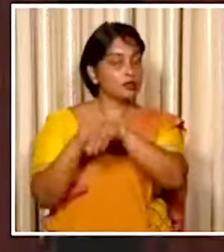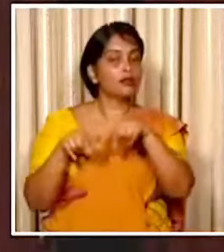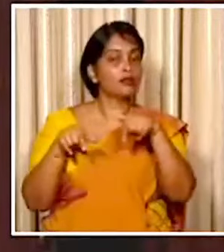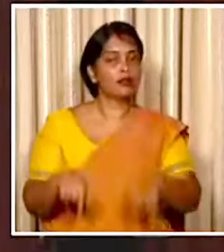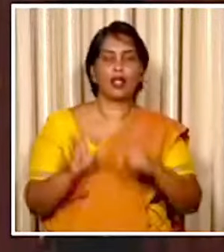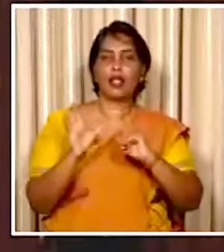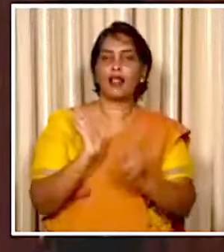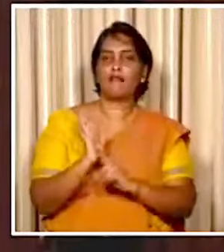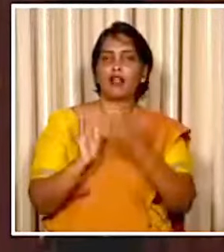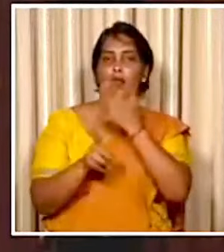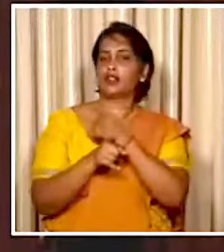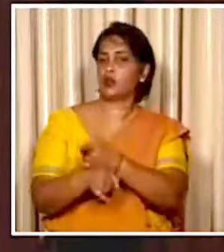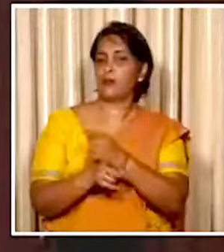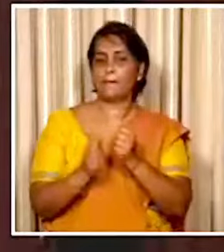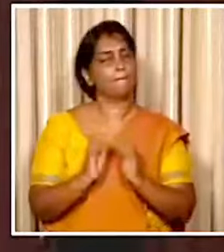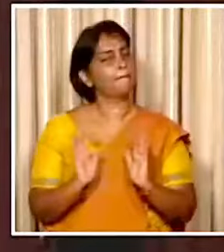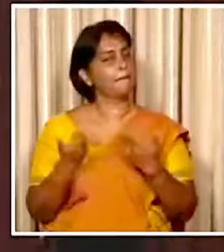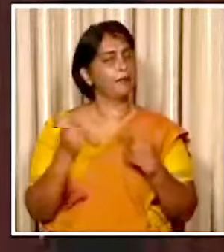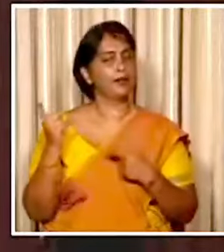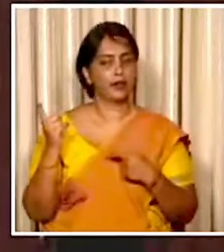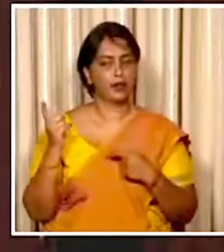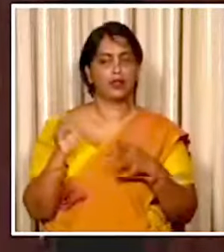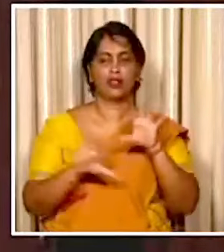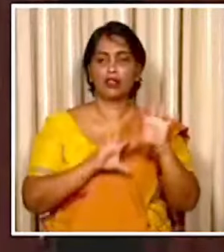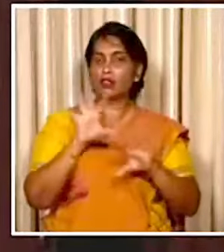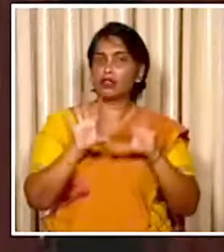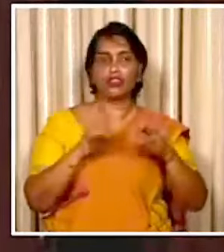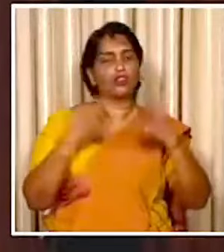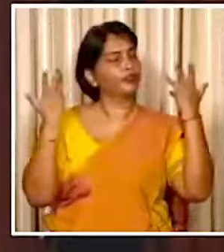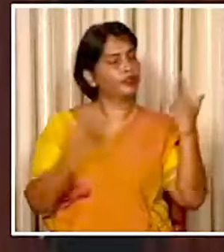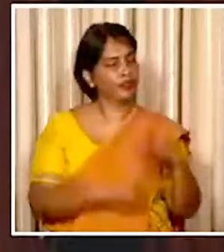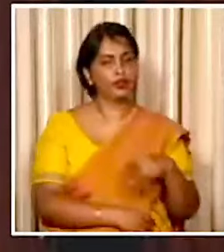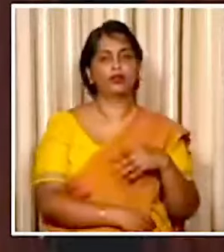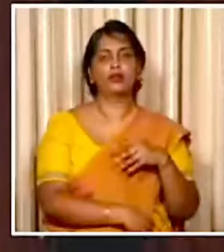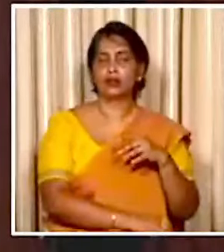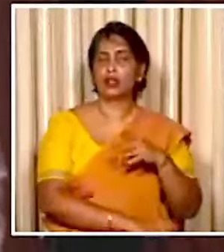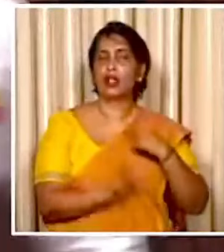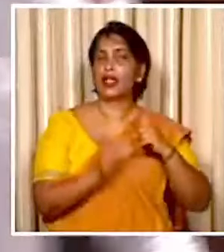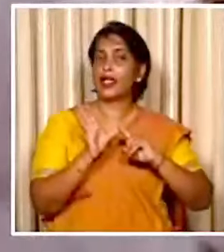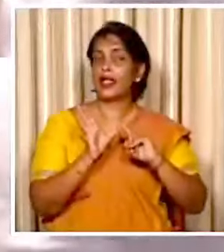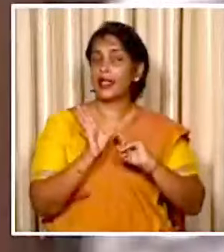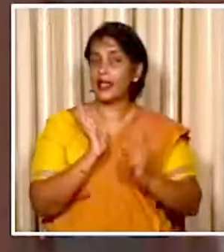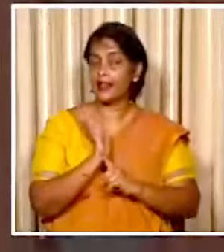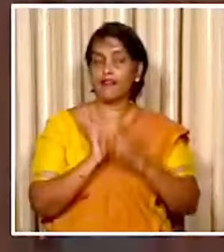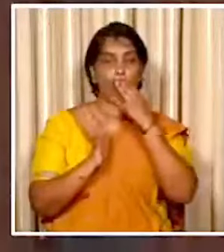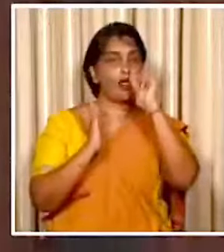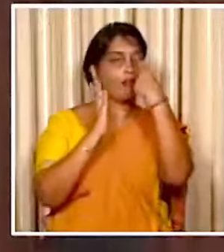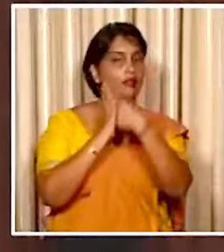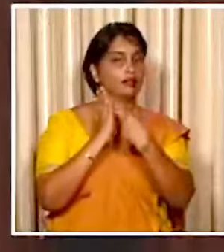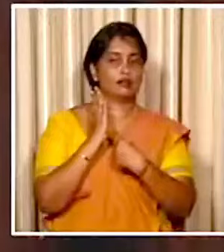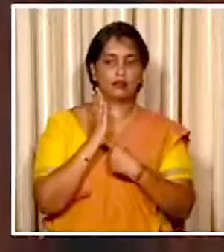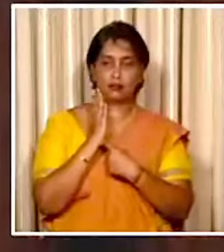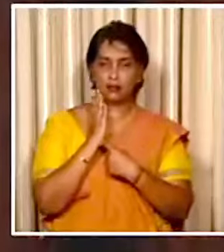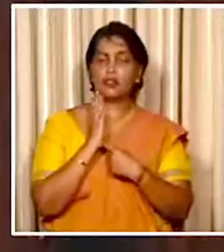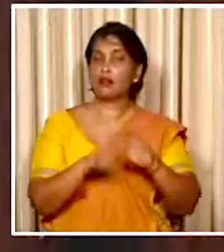වෙනකොට උසස් පෙළ පන්ති ආරම්භ කරන්න පටන් ගන්න තිබෙනවා. තෝරා ගැනීම ඉවර කරලා උසස් පෙළ පන්තිවල නාම ලේඛන වලට ඇතුළත්